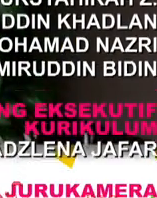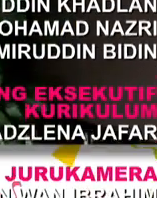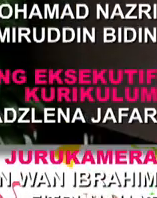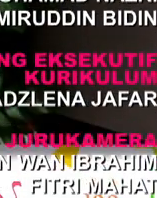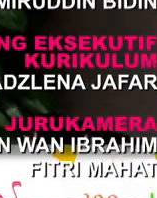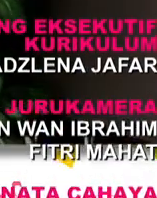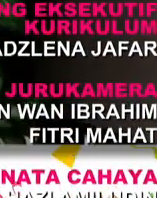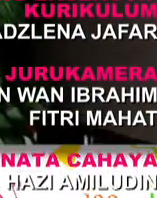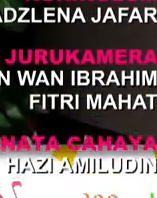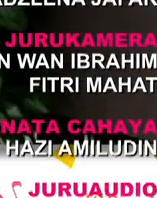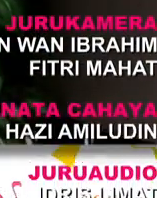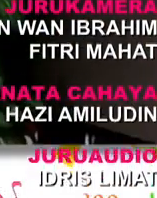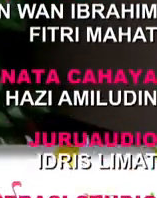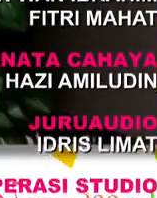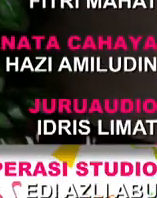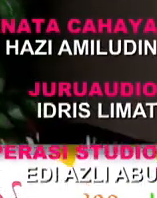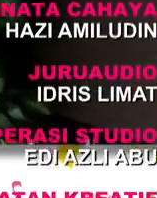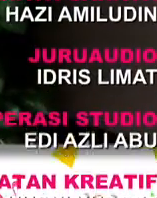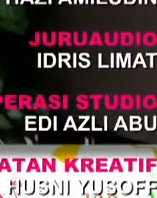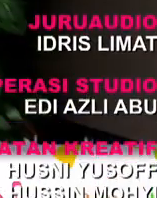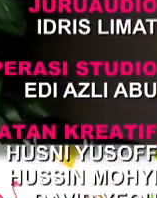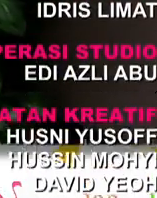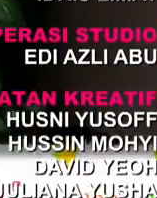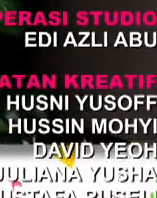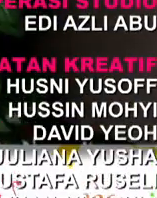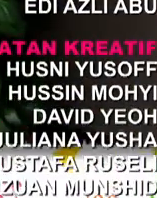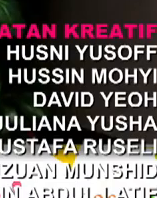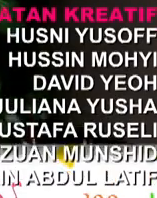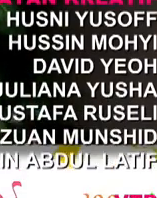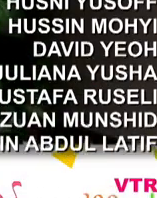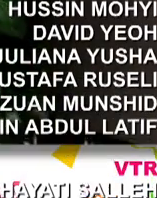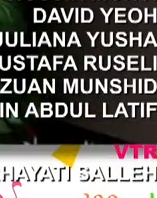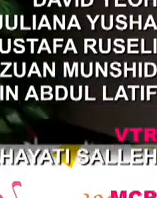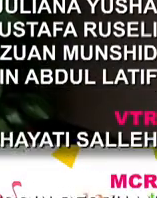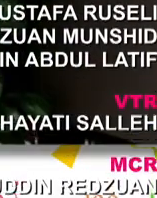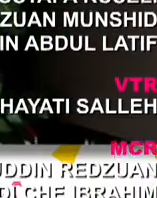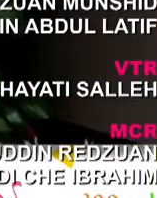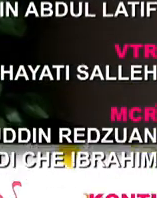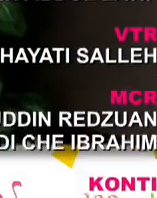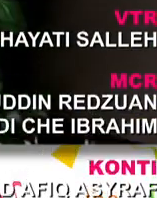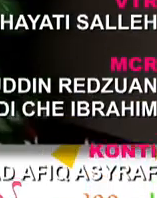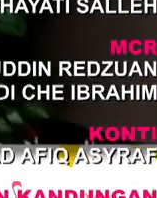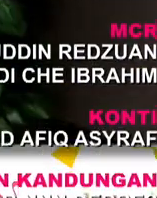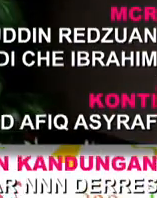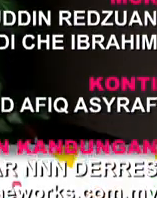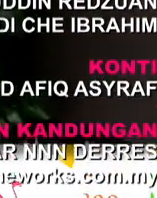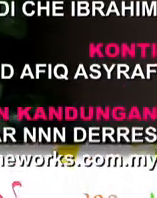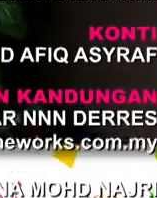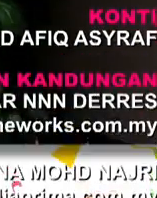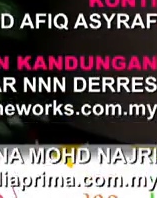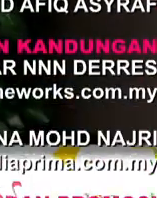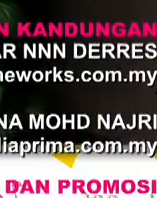adalah pada energi lain 2016 selanjutnya pada hadiah